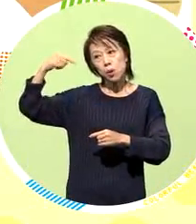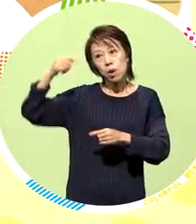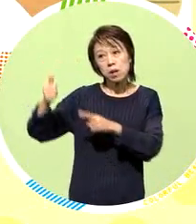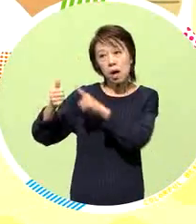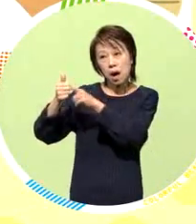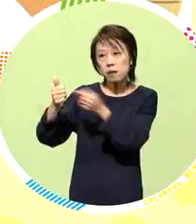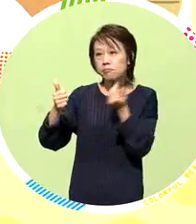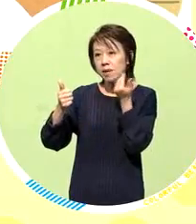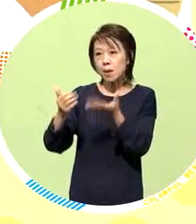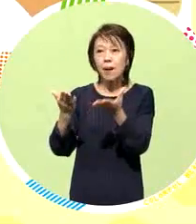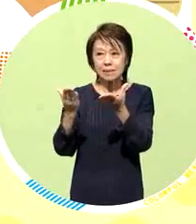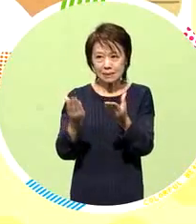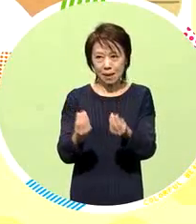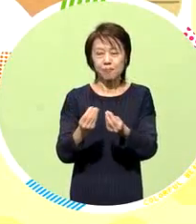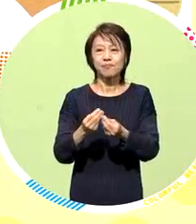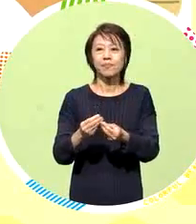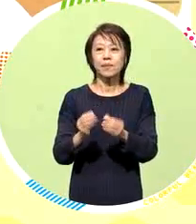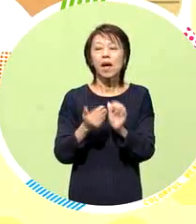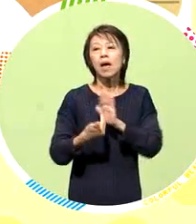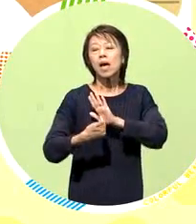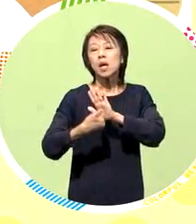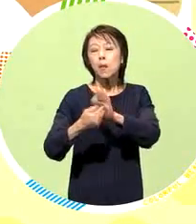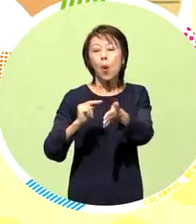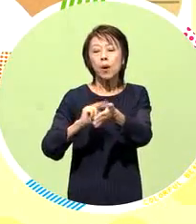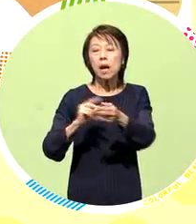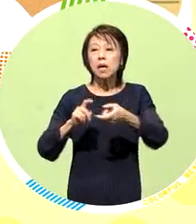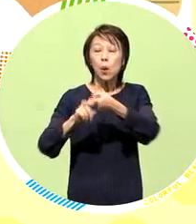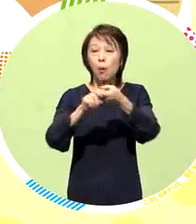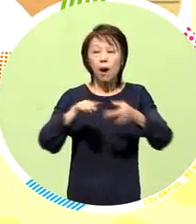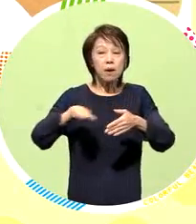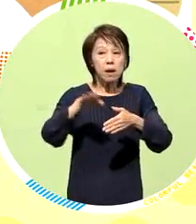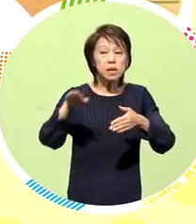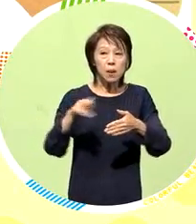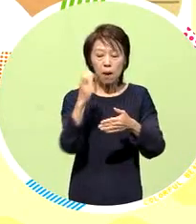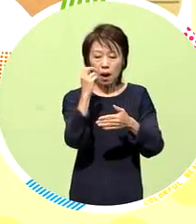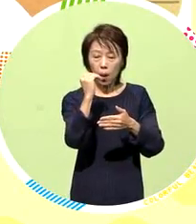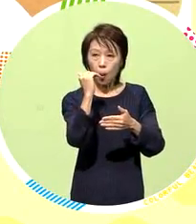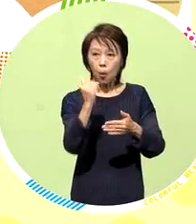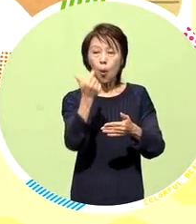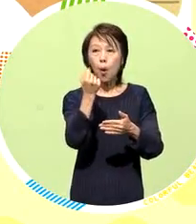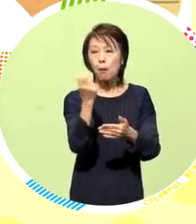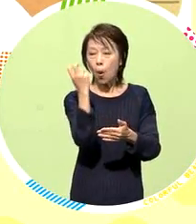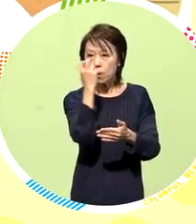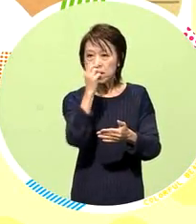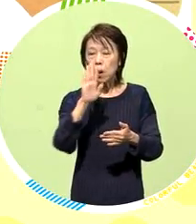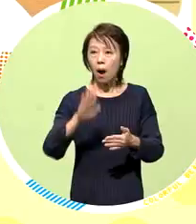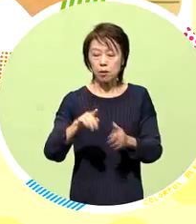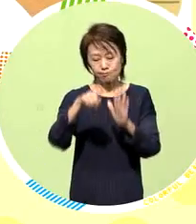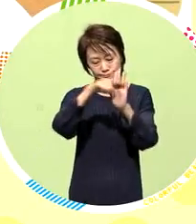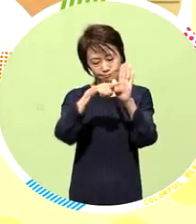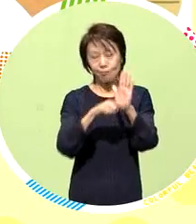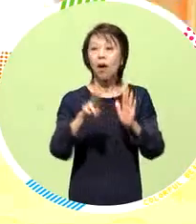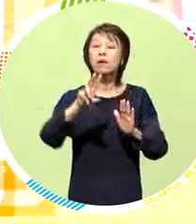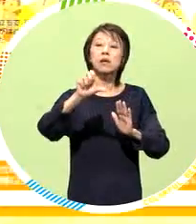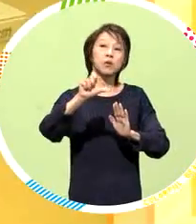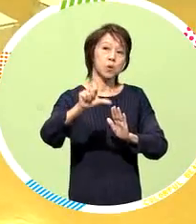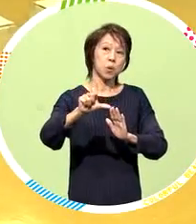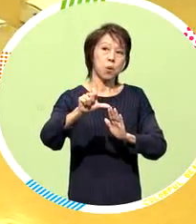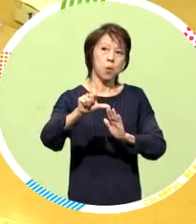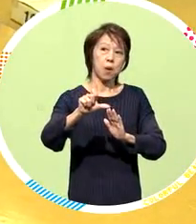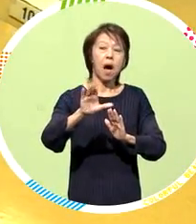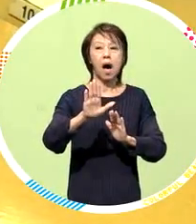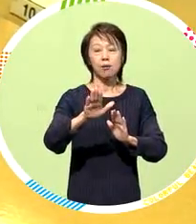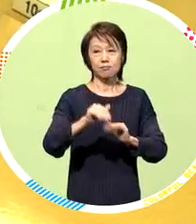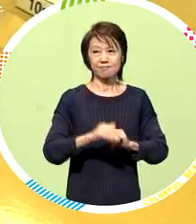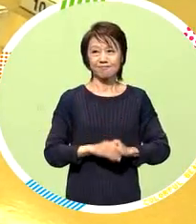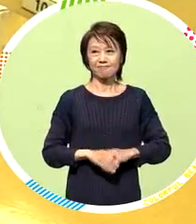伺いました予防医学協会さんではどこもチェックを行っていて25項目のチェックなどを行ったり